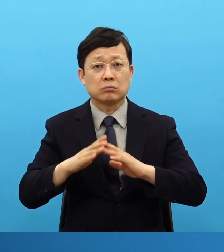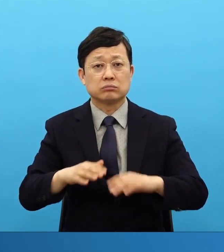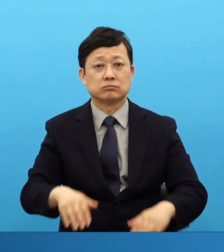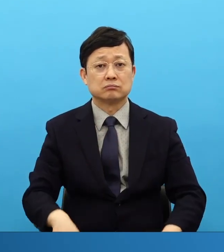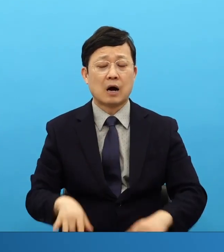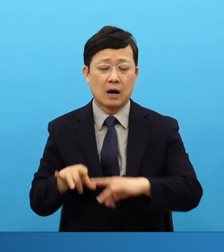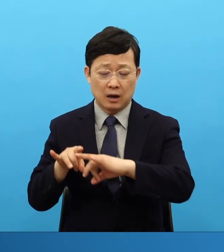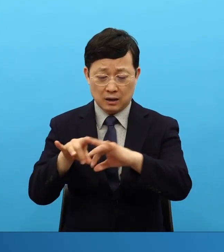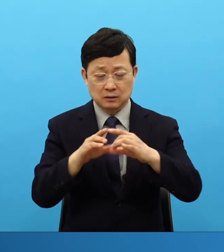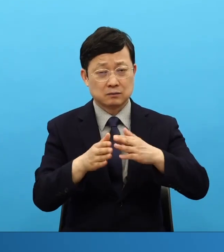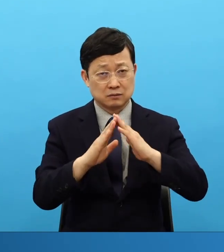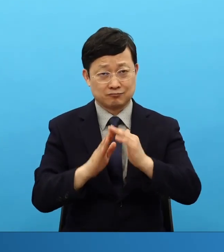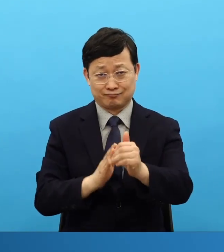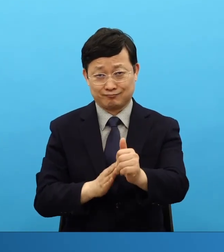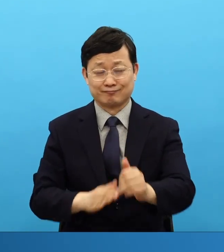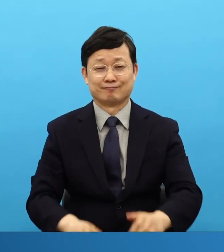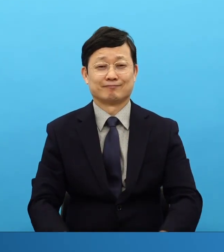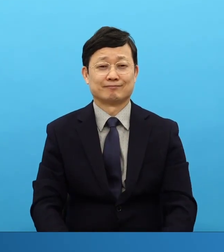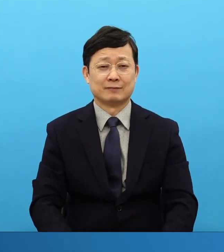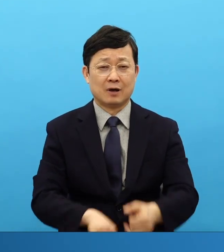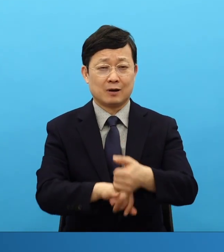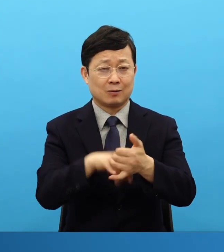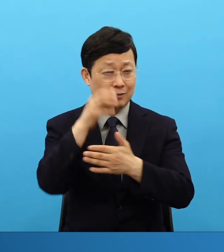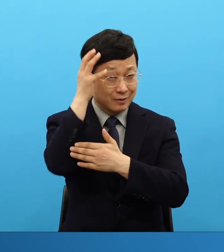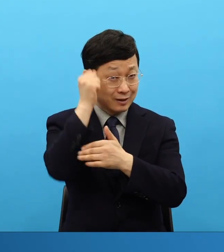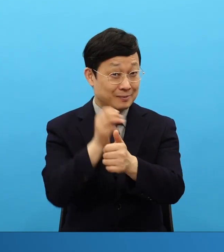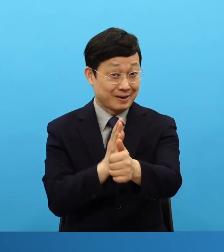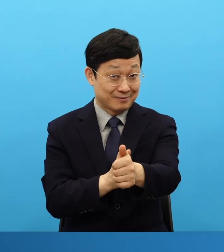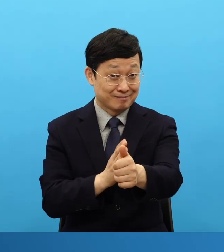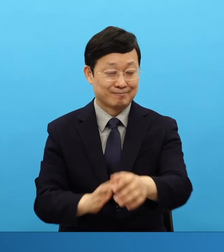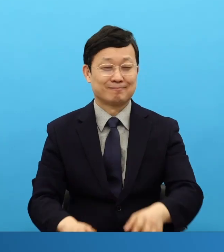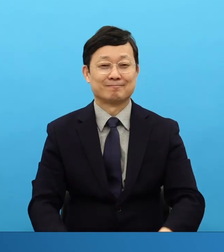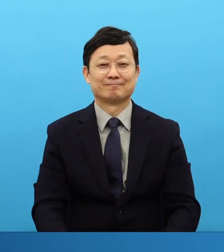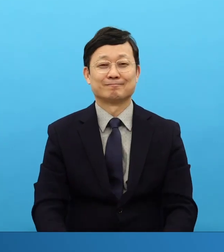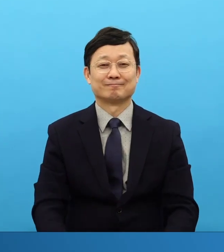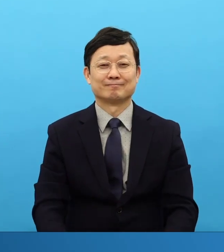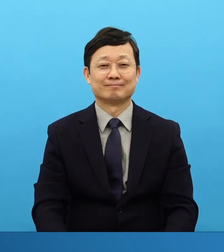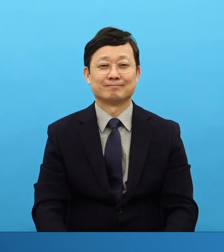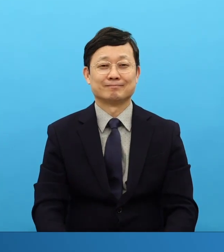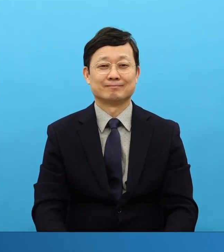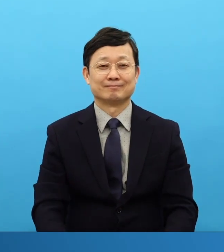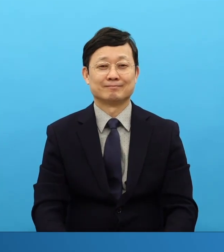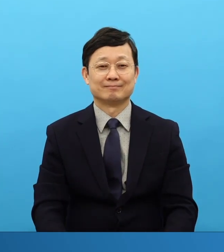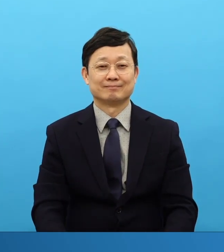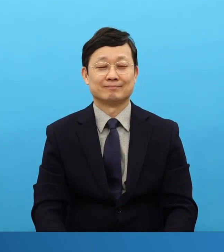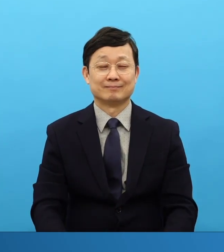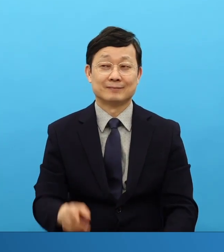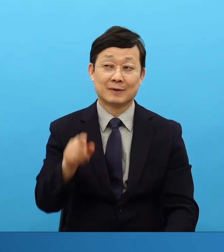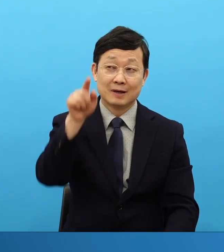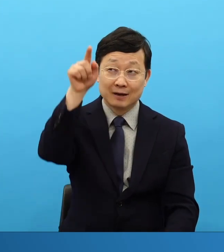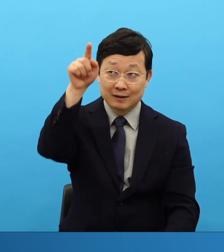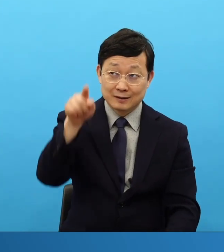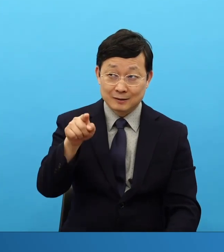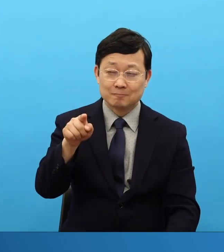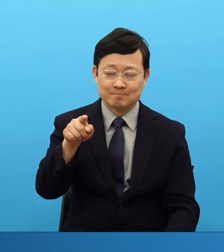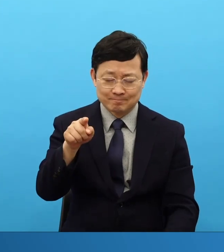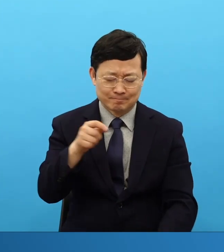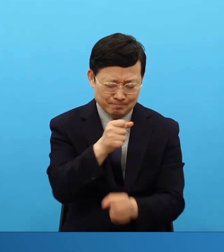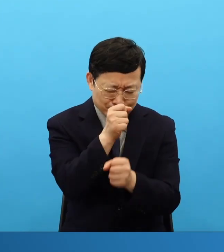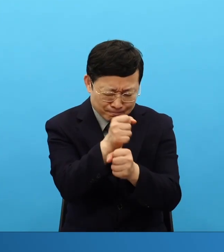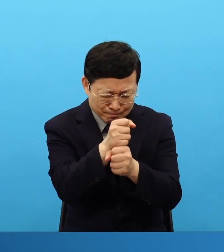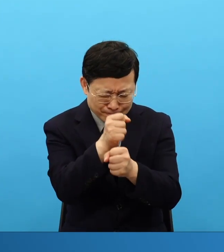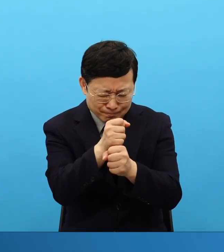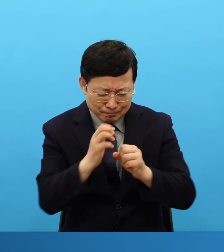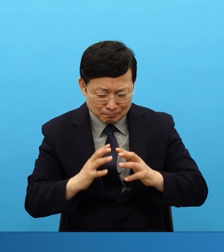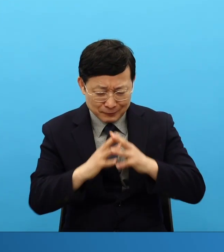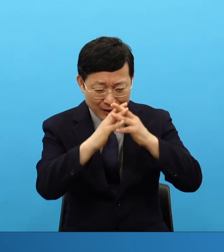안테나. The antenna. 네, 꼭 기억하셔야 됩니다. You must remember this. 이걸 만드는 RTS 놓고 기도하세요.